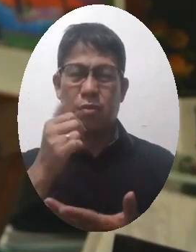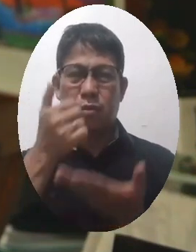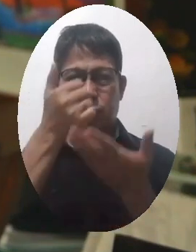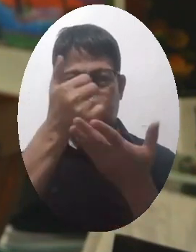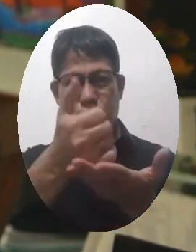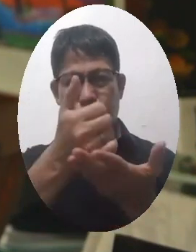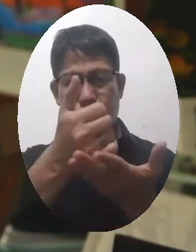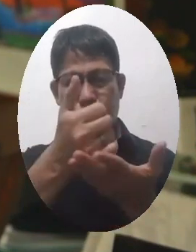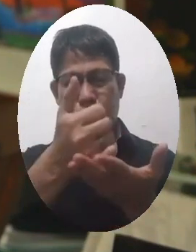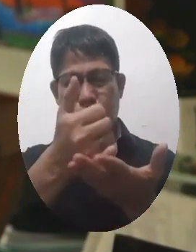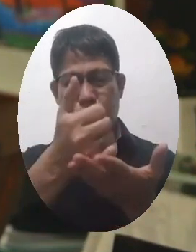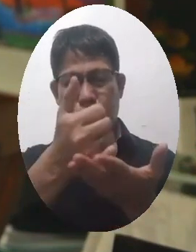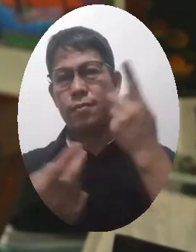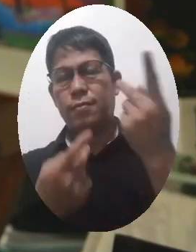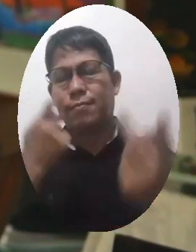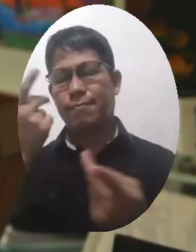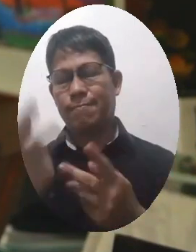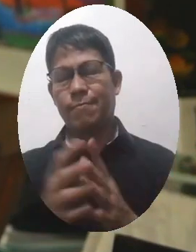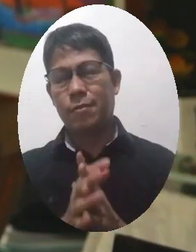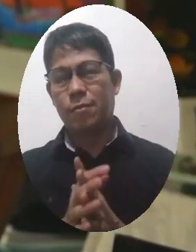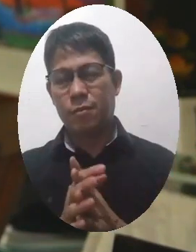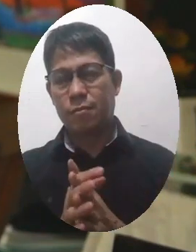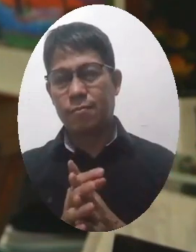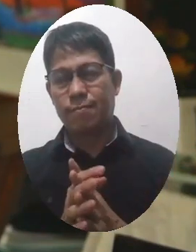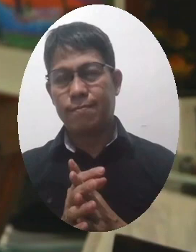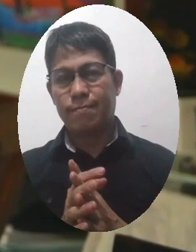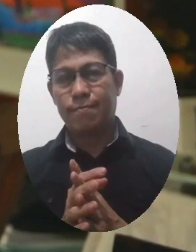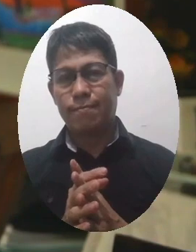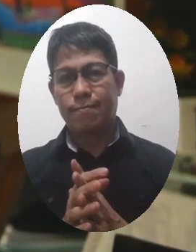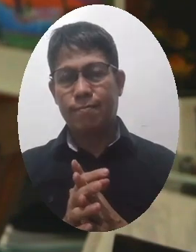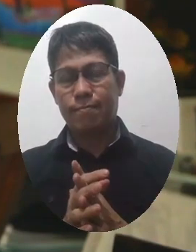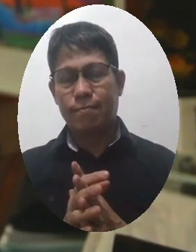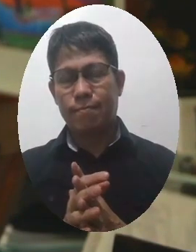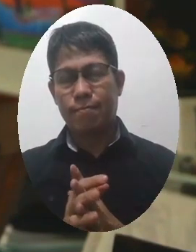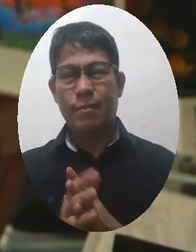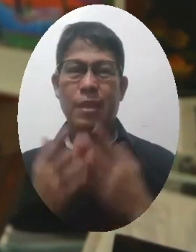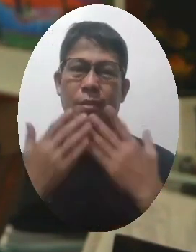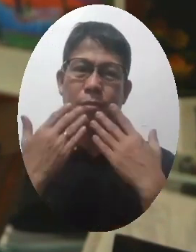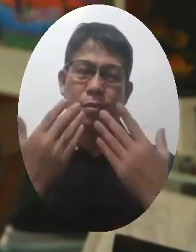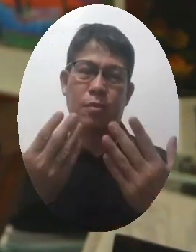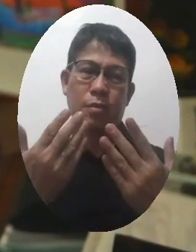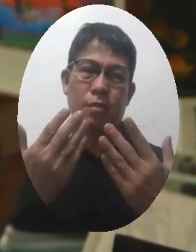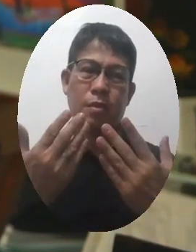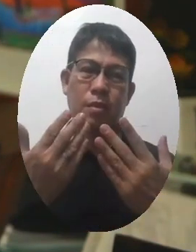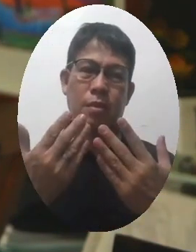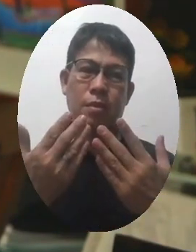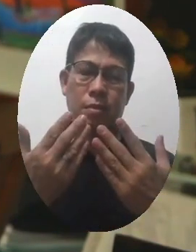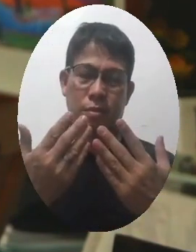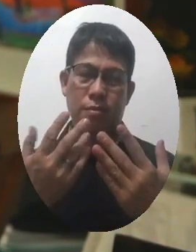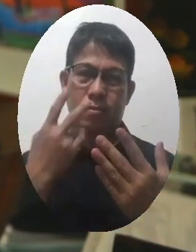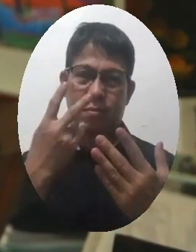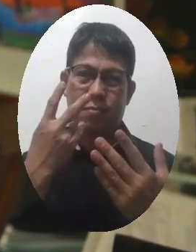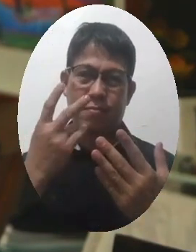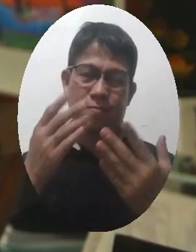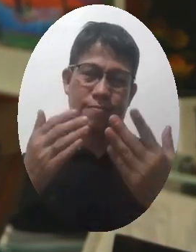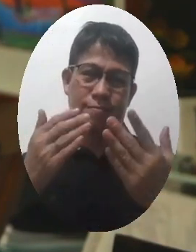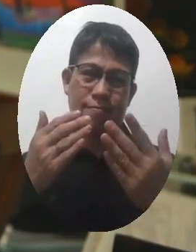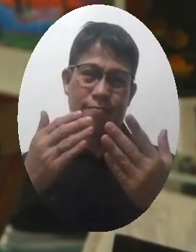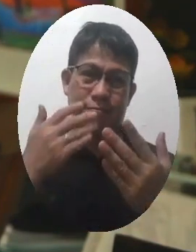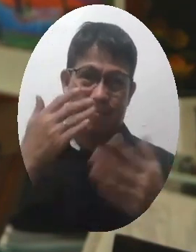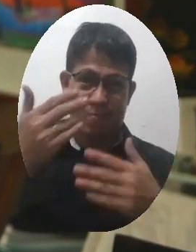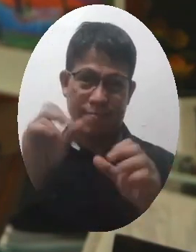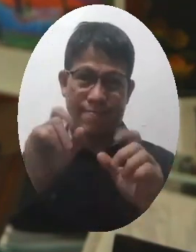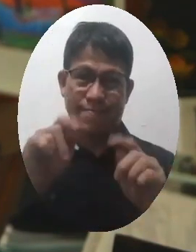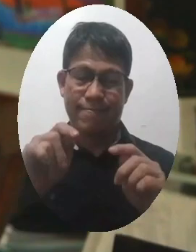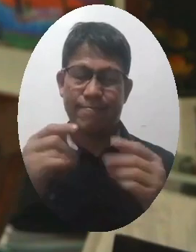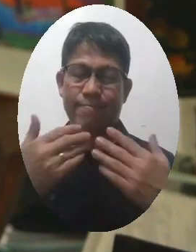nagsasabing, lagi natin sa puso ang diwa ng pagtulong sa kapwa. Maraming salamat. Kita tayo